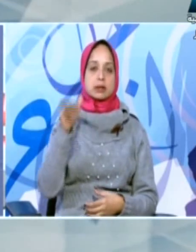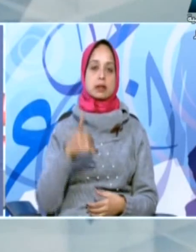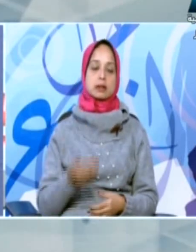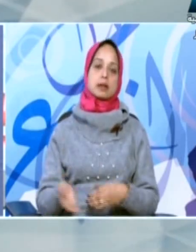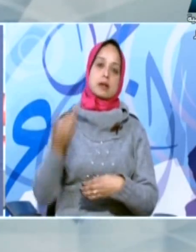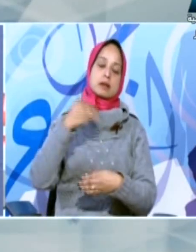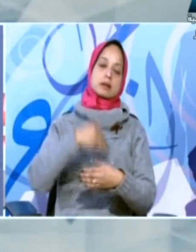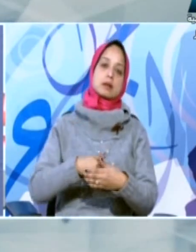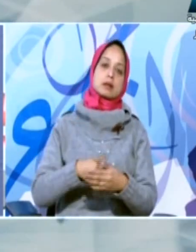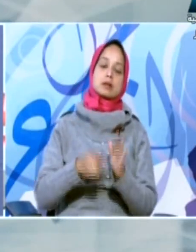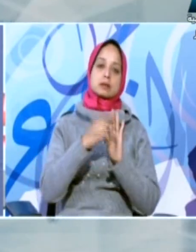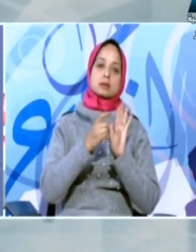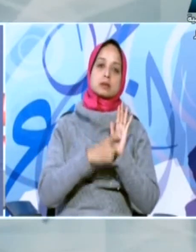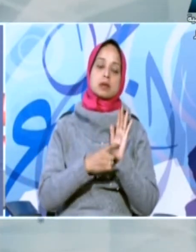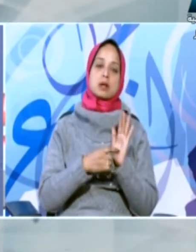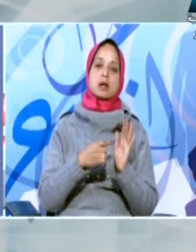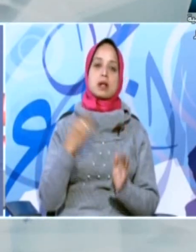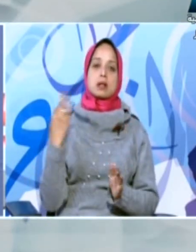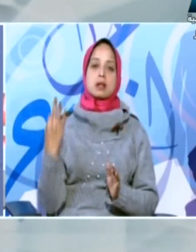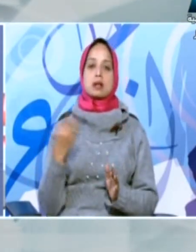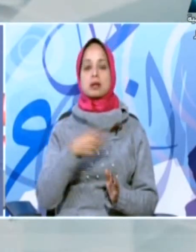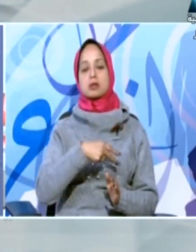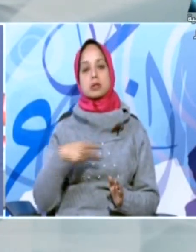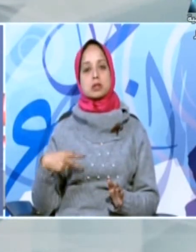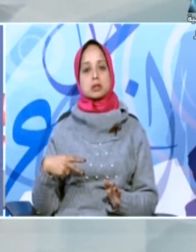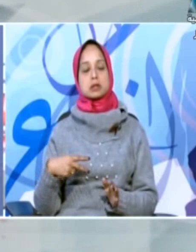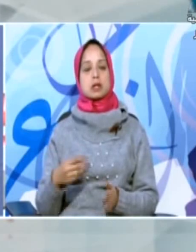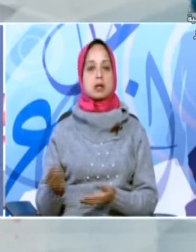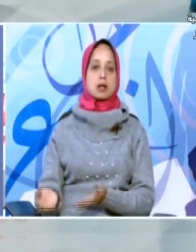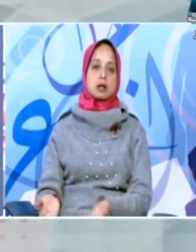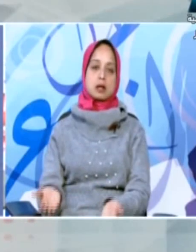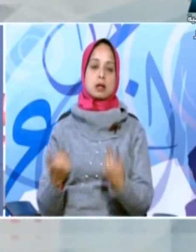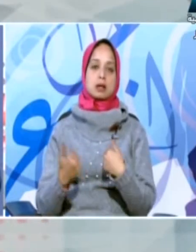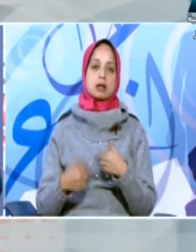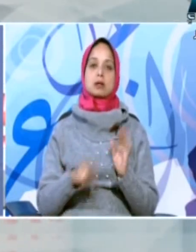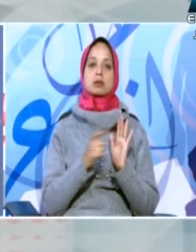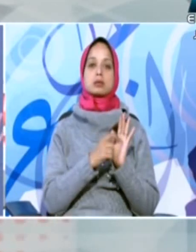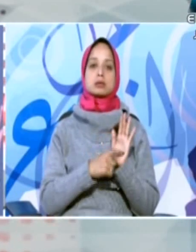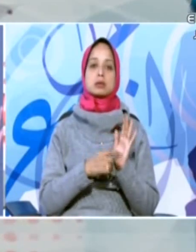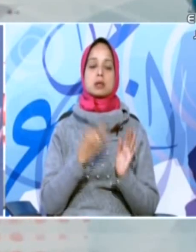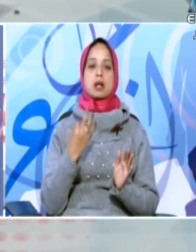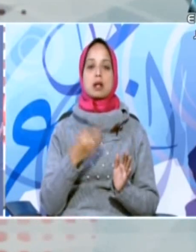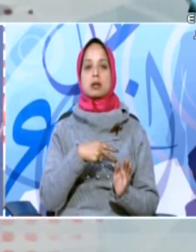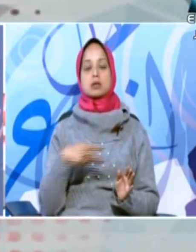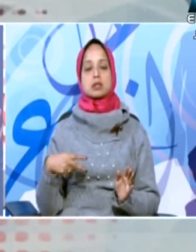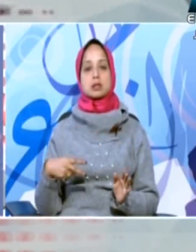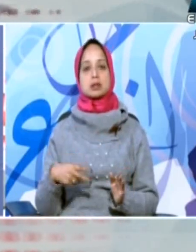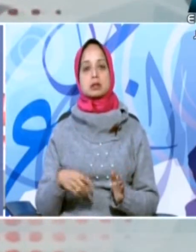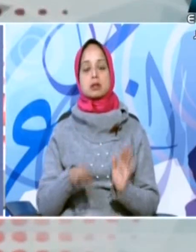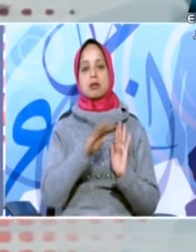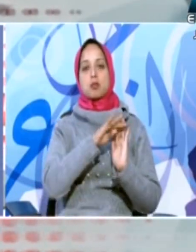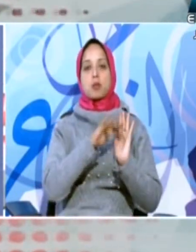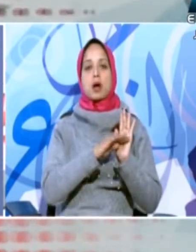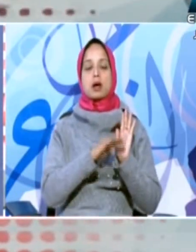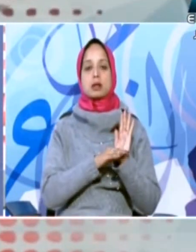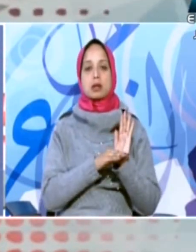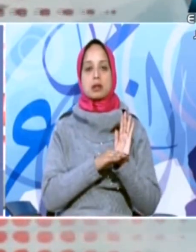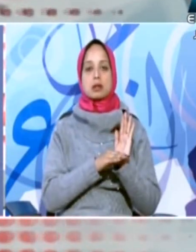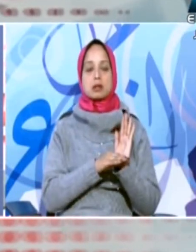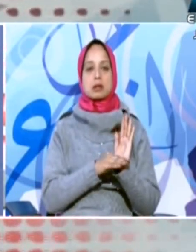قال خلاص ما تزعلوش، هعمل لكم اللي أنتوا عايزينه. هرجع لكم دستور 23 وهعمل لكم المعاهدة، بس على شرط مع كل